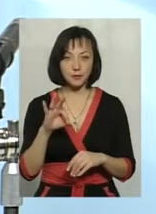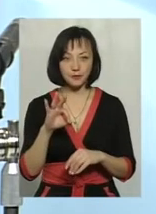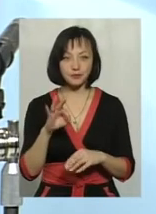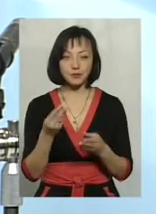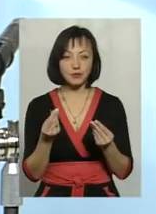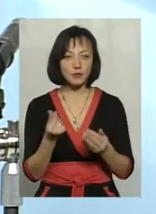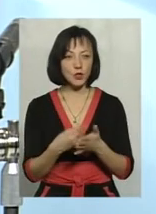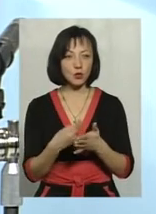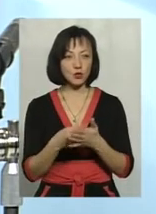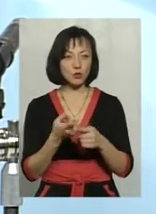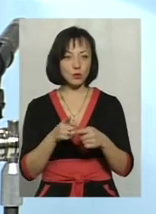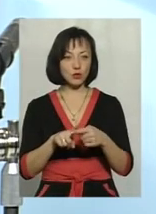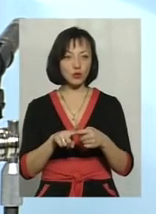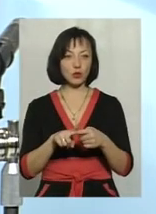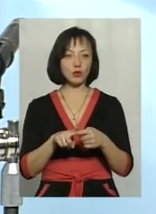суми цього